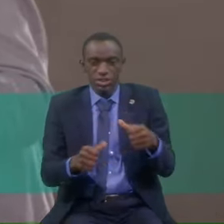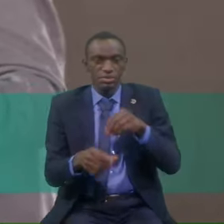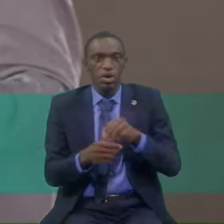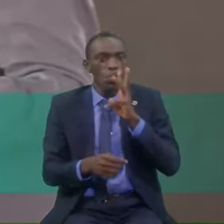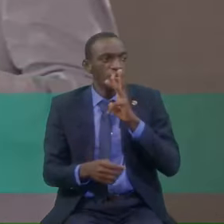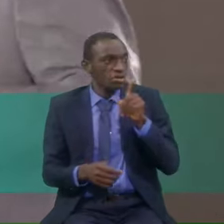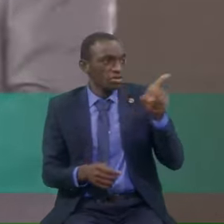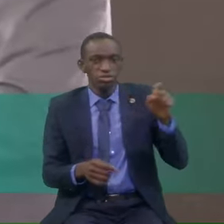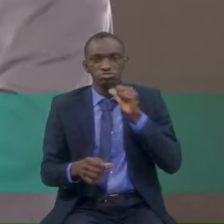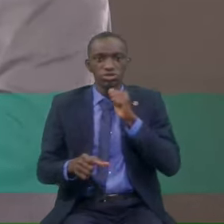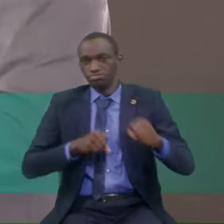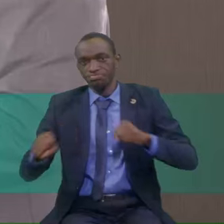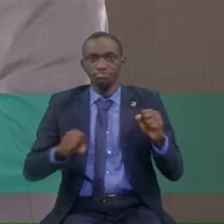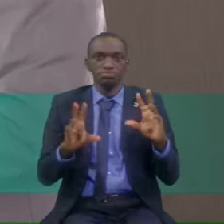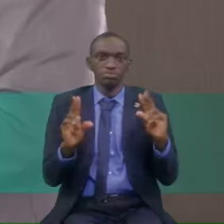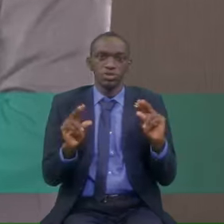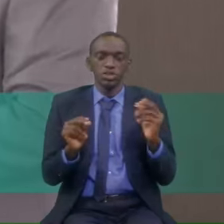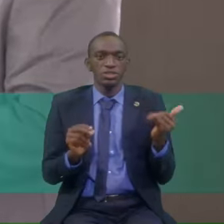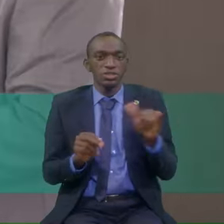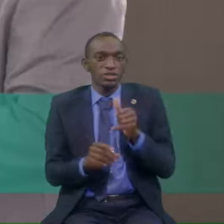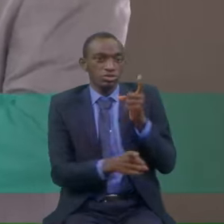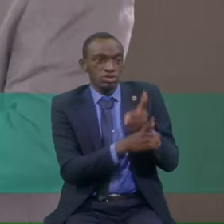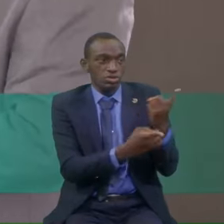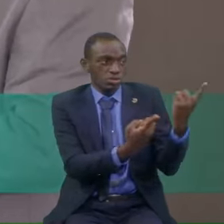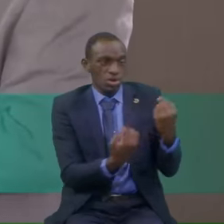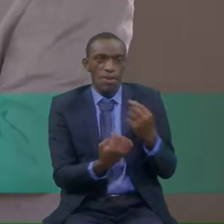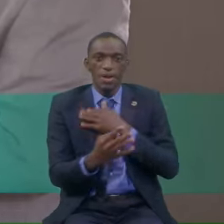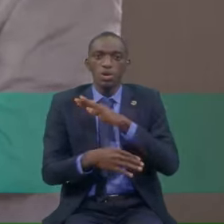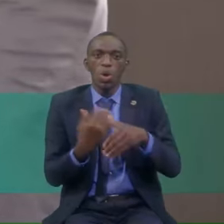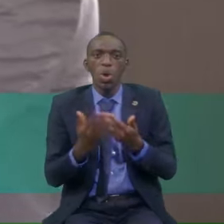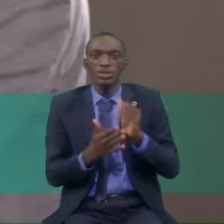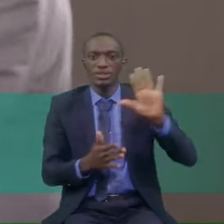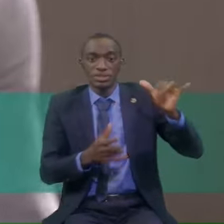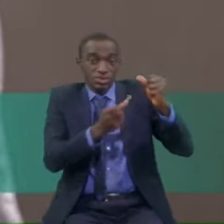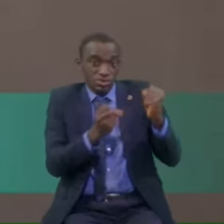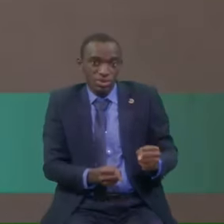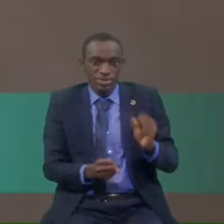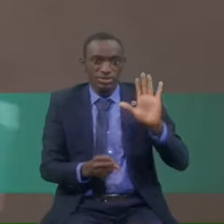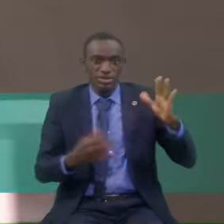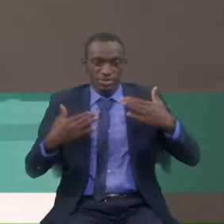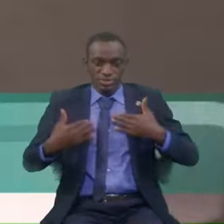Ils ne luttent pas. Et toute leur force,